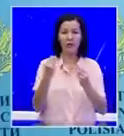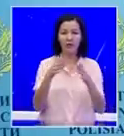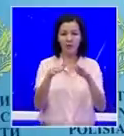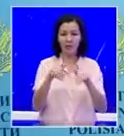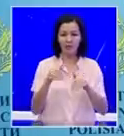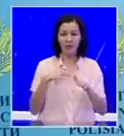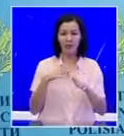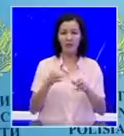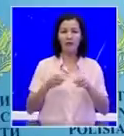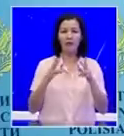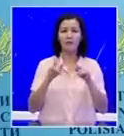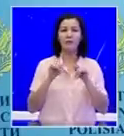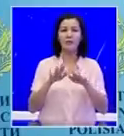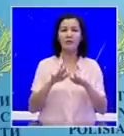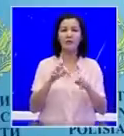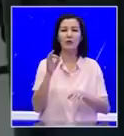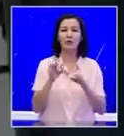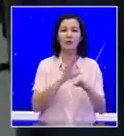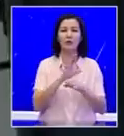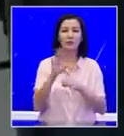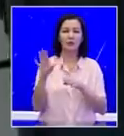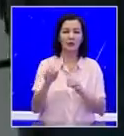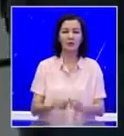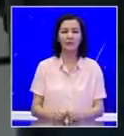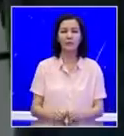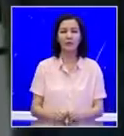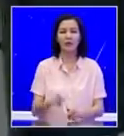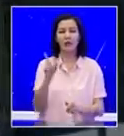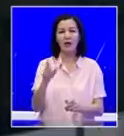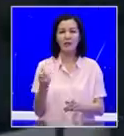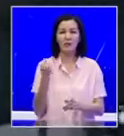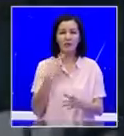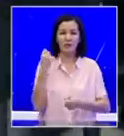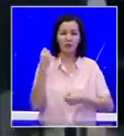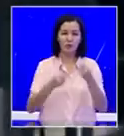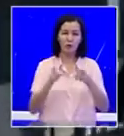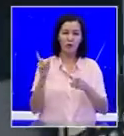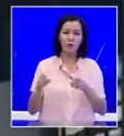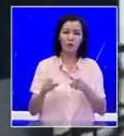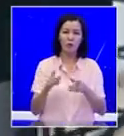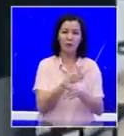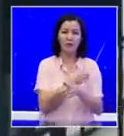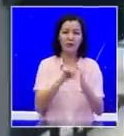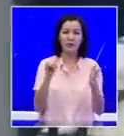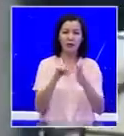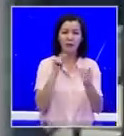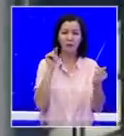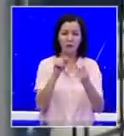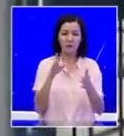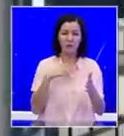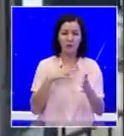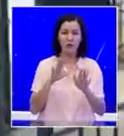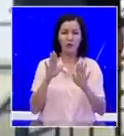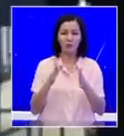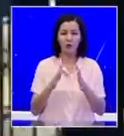тәркіленіп, қылмыстық іс материалына қосылды. Ал мына азамат мас жүргізуші. Блокбекеттегі полицияға қарсы шығыпты.